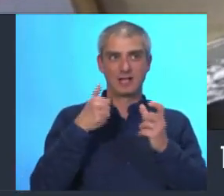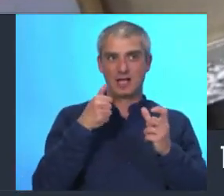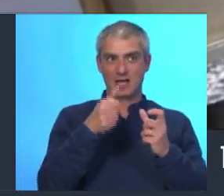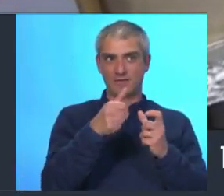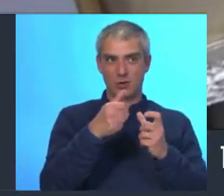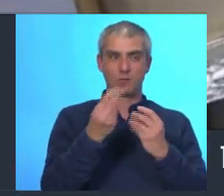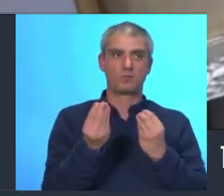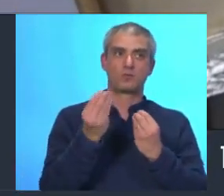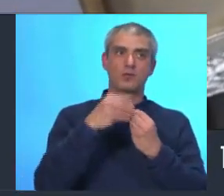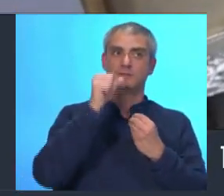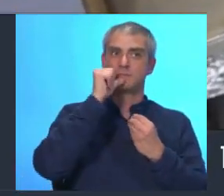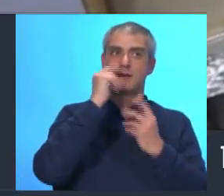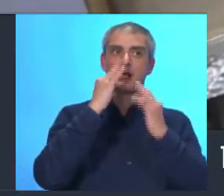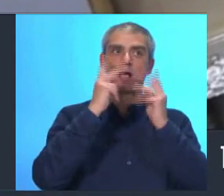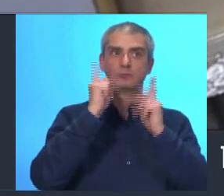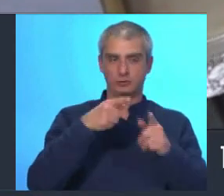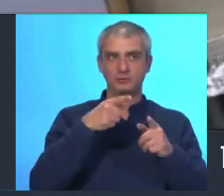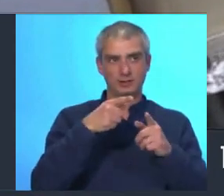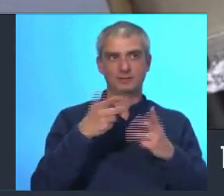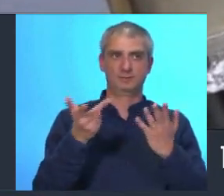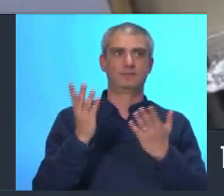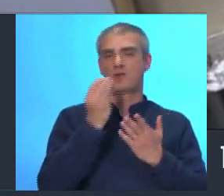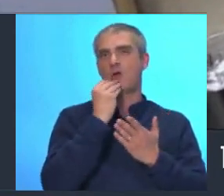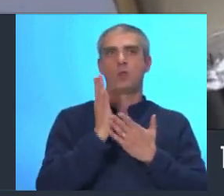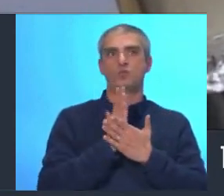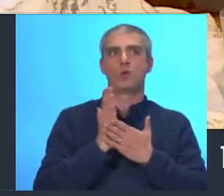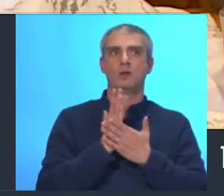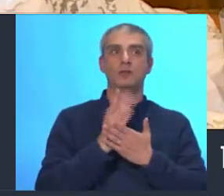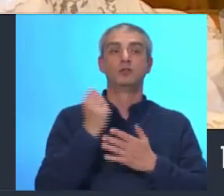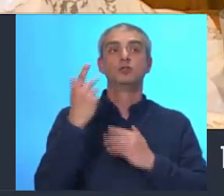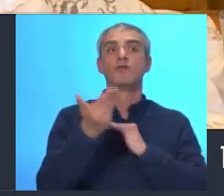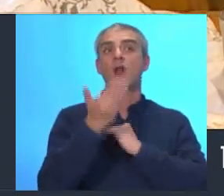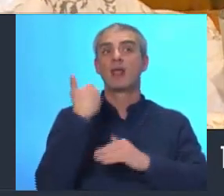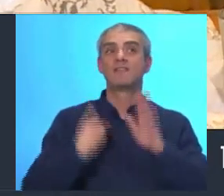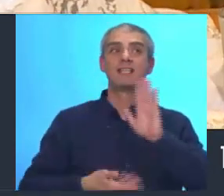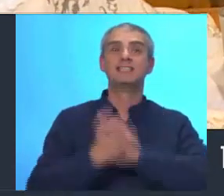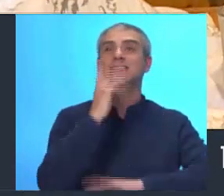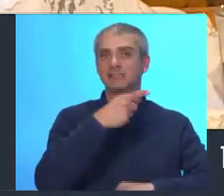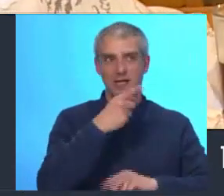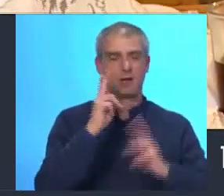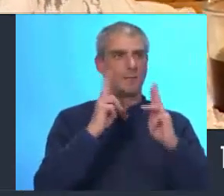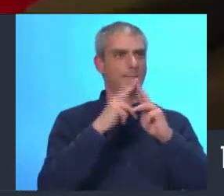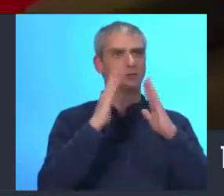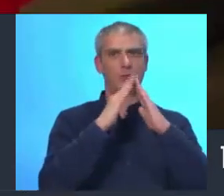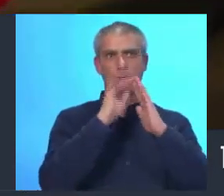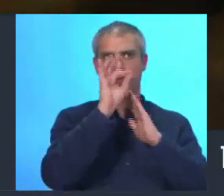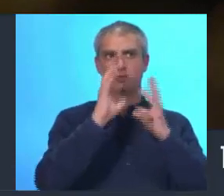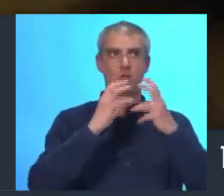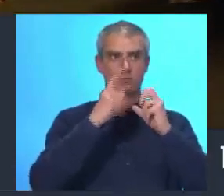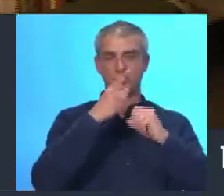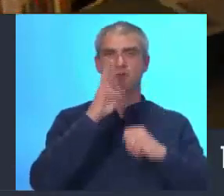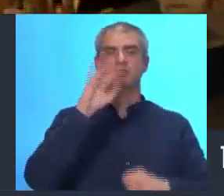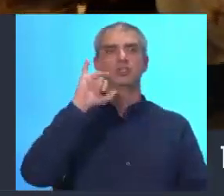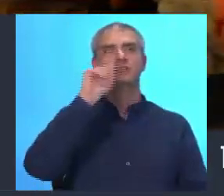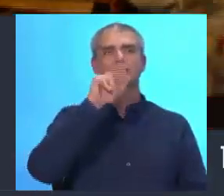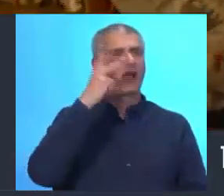תוסיף מים במידה הרצויה ויהיה את האוכל המוכן. שבוע לפני היציאה למסע, פגשנו אותו בביתו במושב שיזף כדי